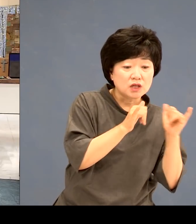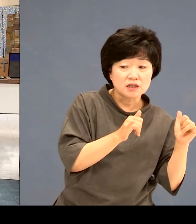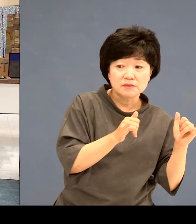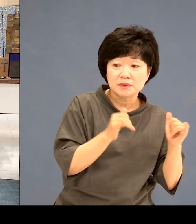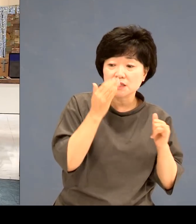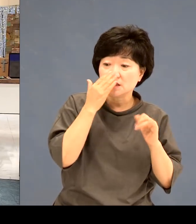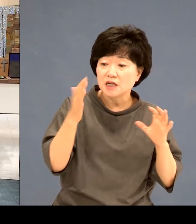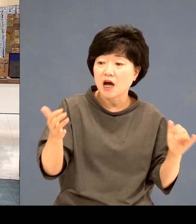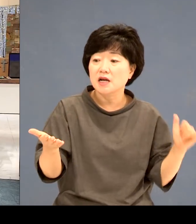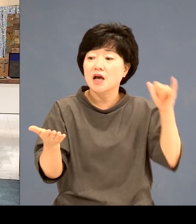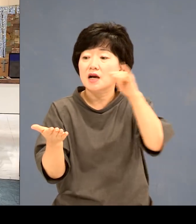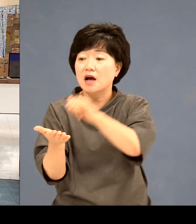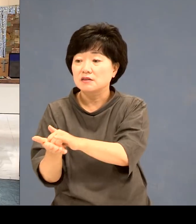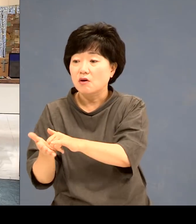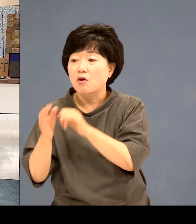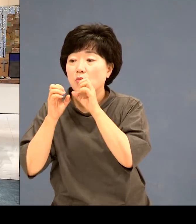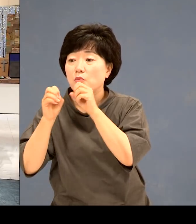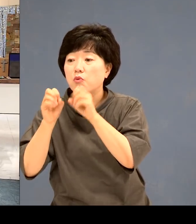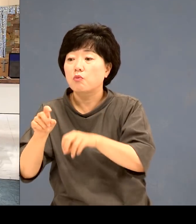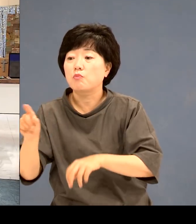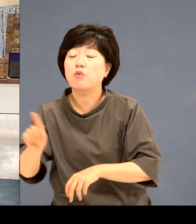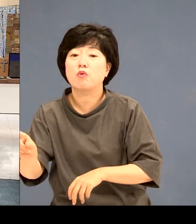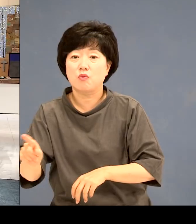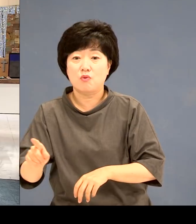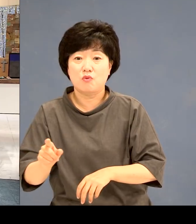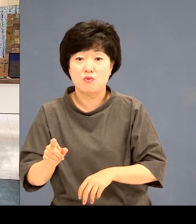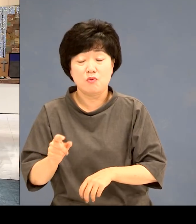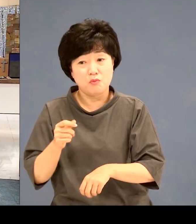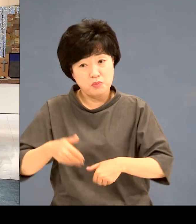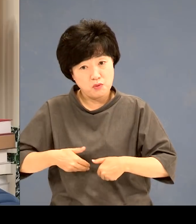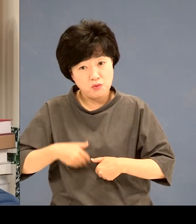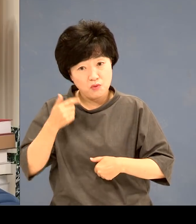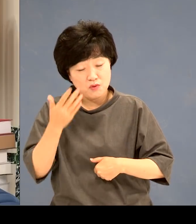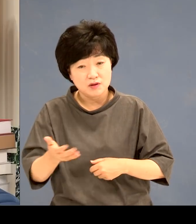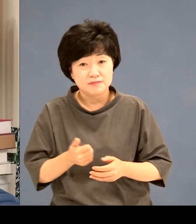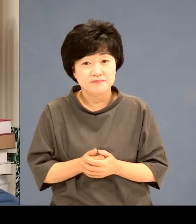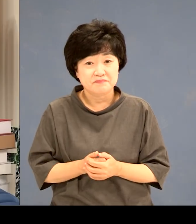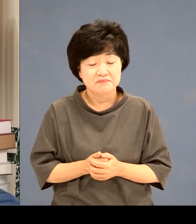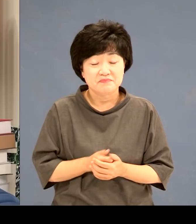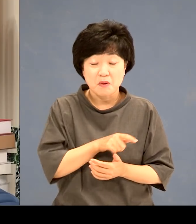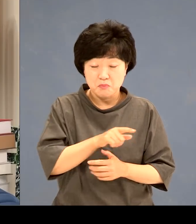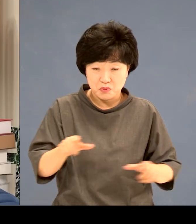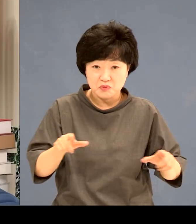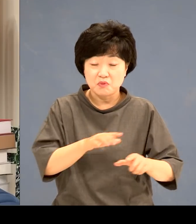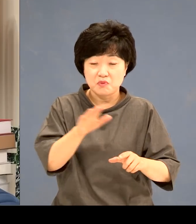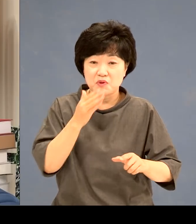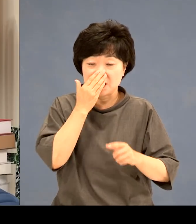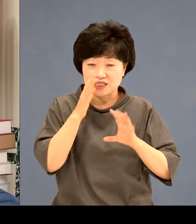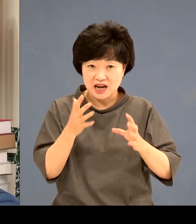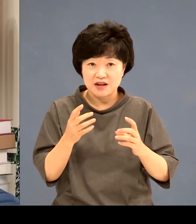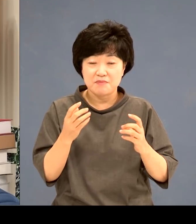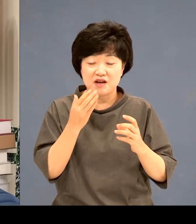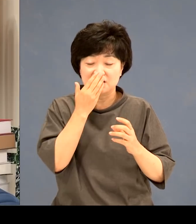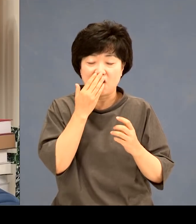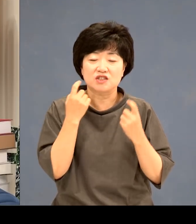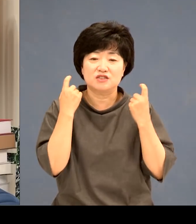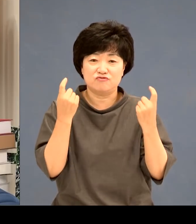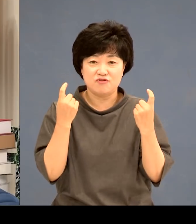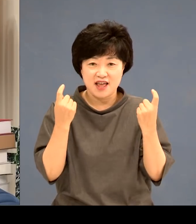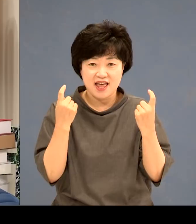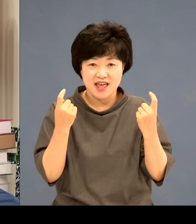선교사님이 거기 가서 뭐 하실 일이 있으신가요? 네, 사실은 많은 분들이 이스라엘 그러면 네네. 성지 순례 네네. 그리고